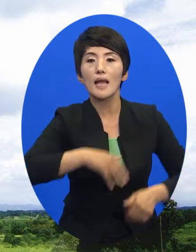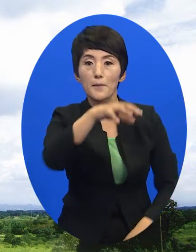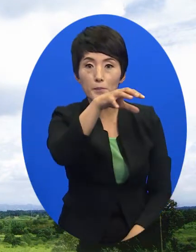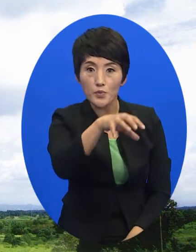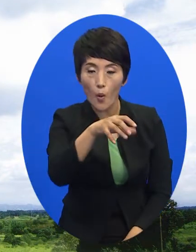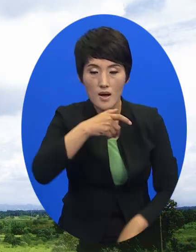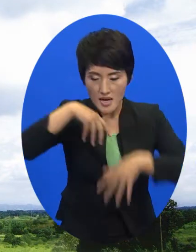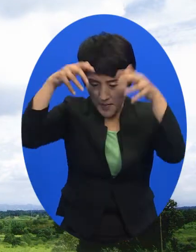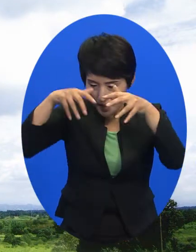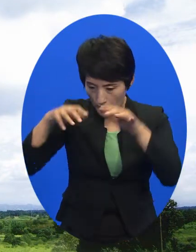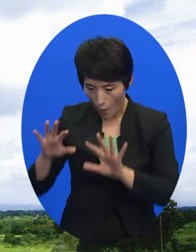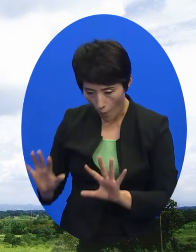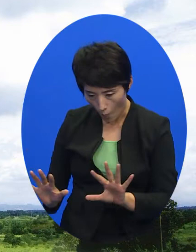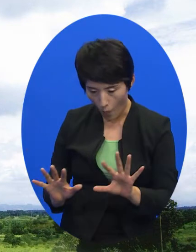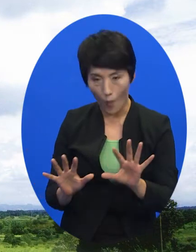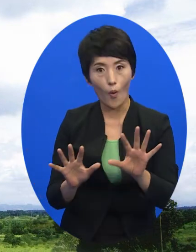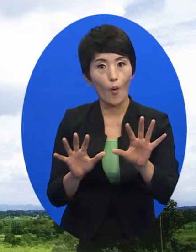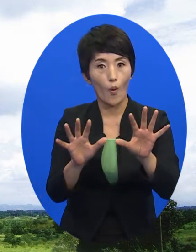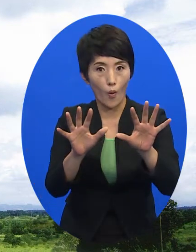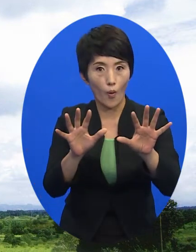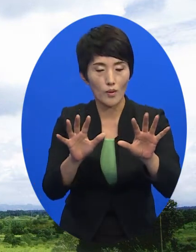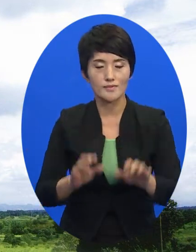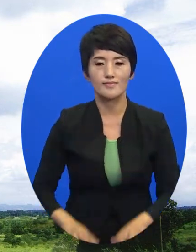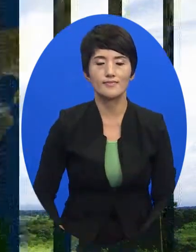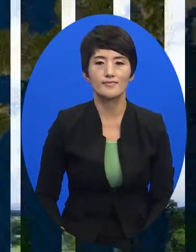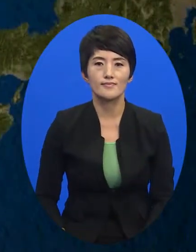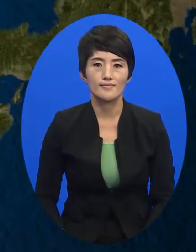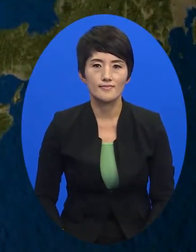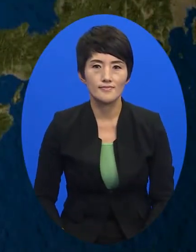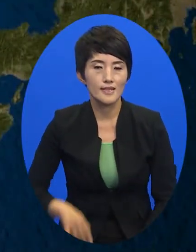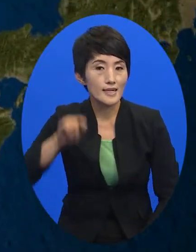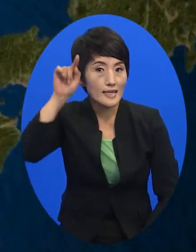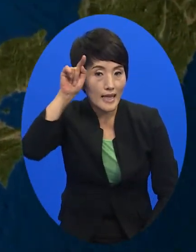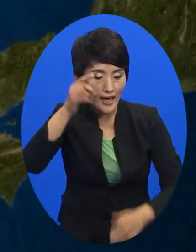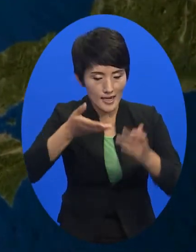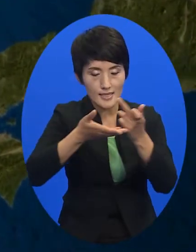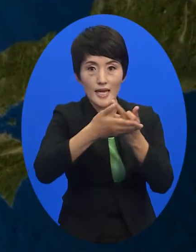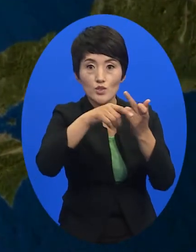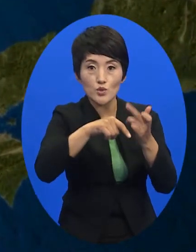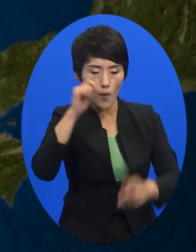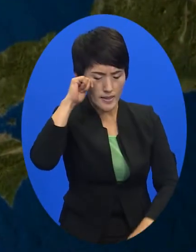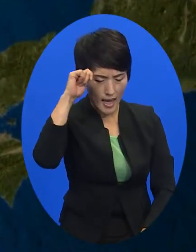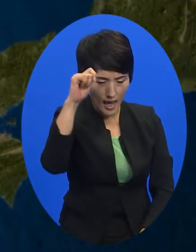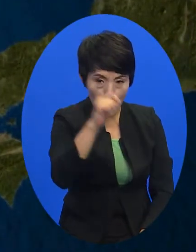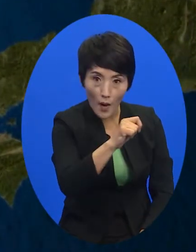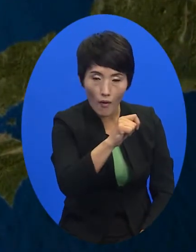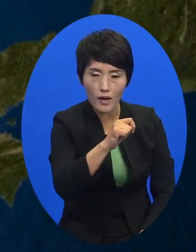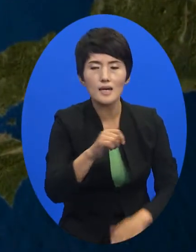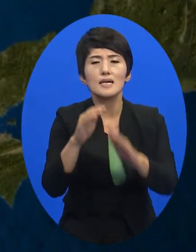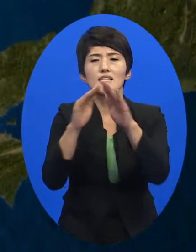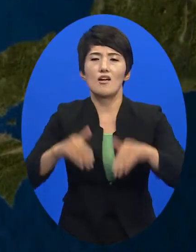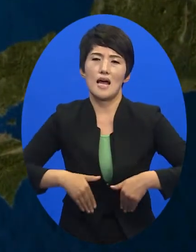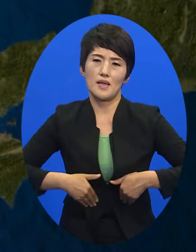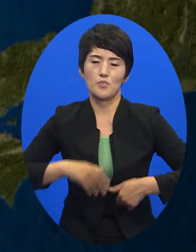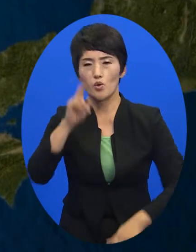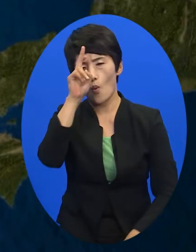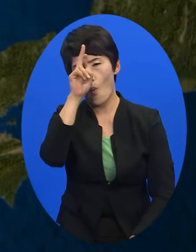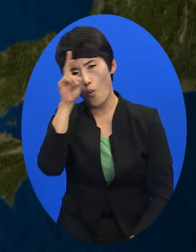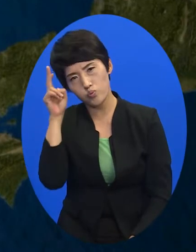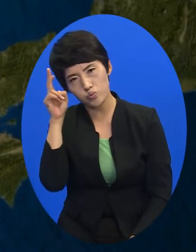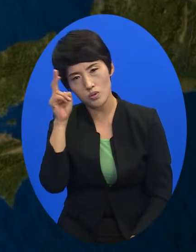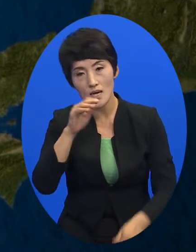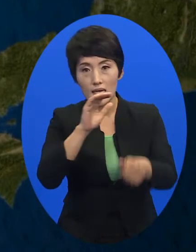북상하는 장마전선의 영향을 점차 받겠습니다. 내일 제주도에서는 새벽부터, 전라남도는 오후부터,